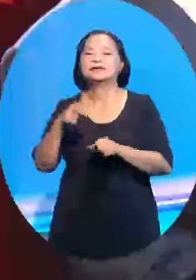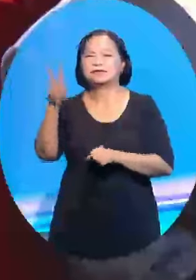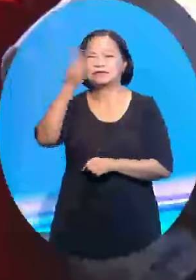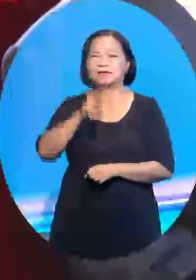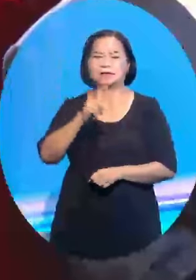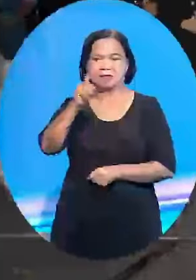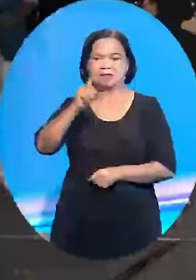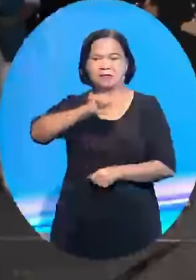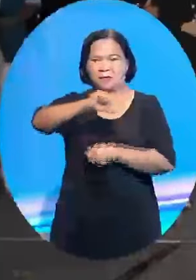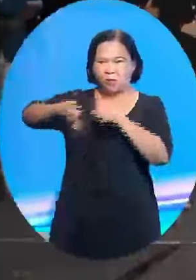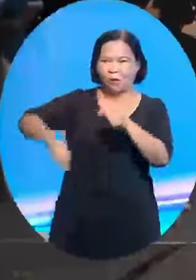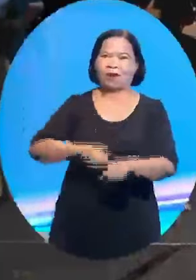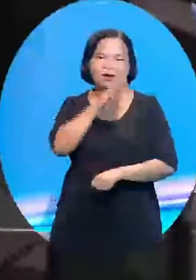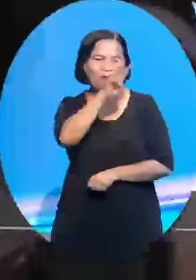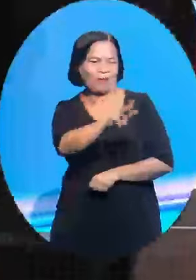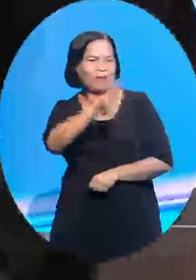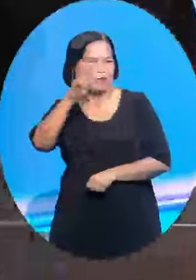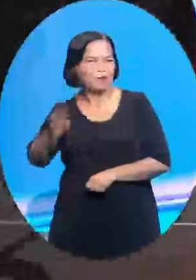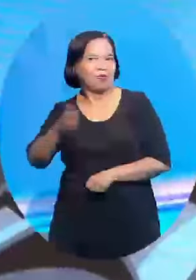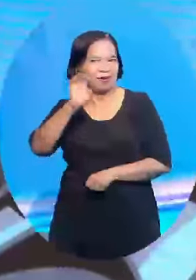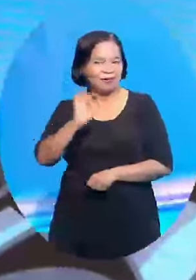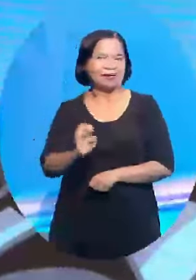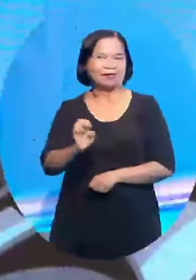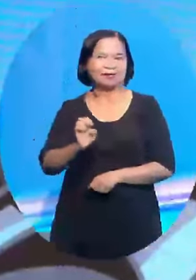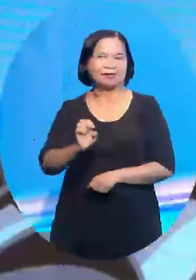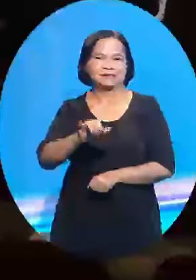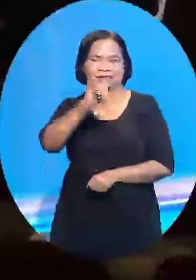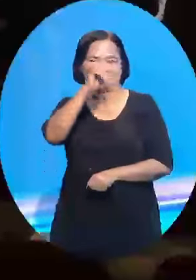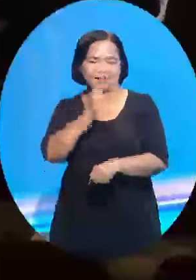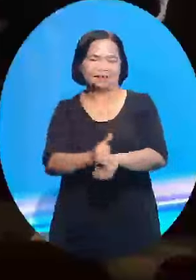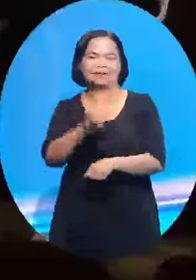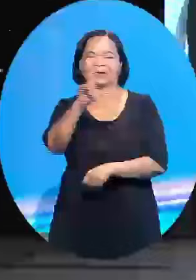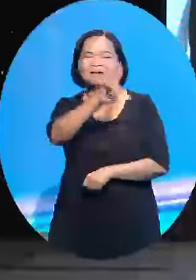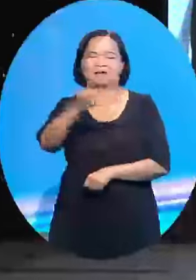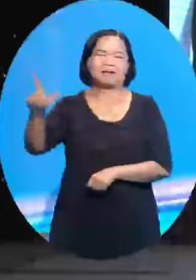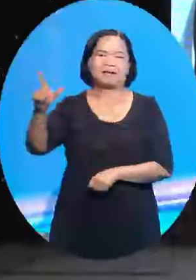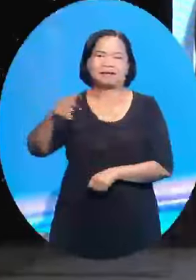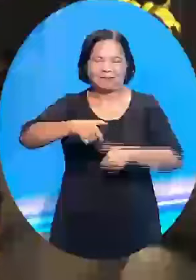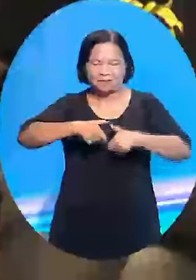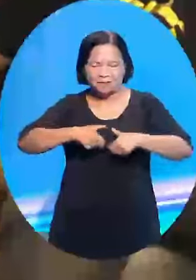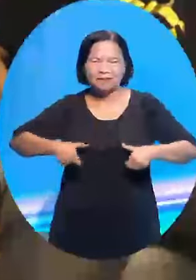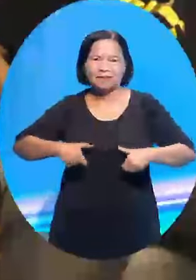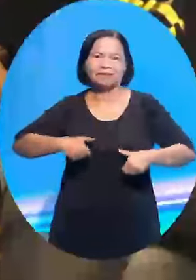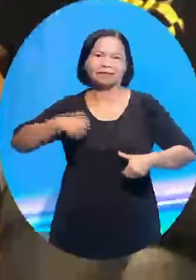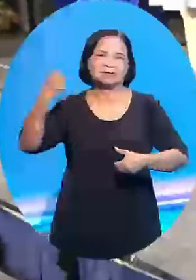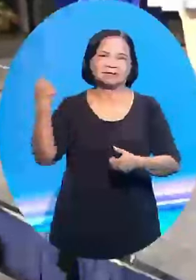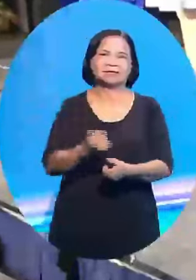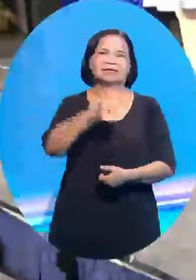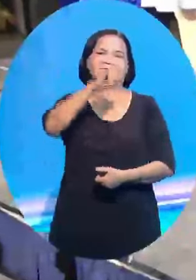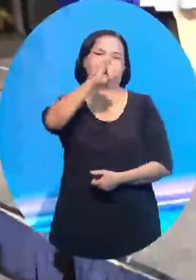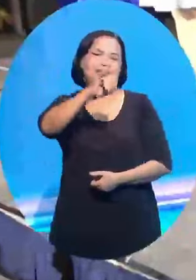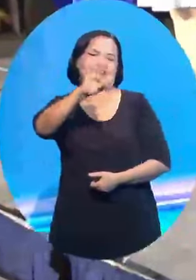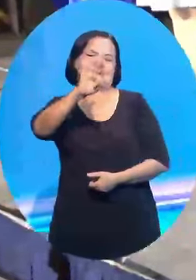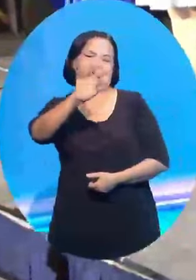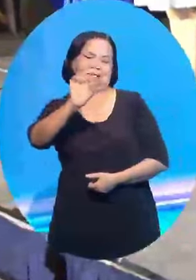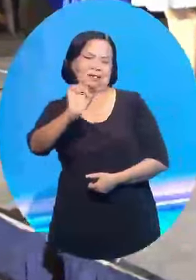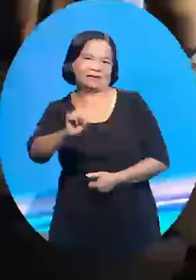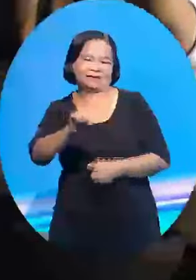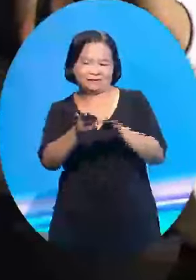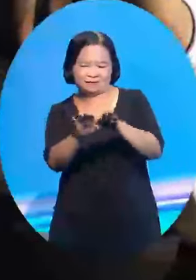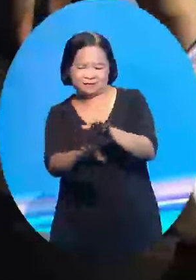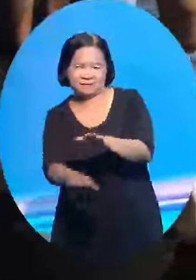hoạt động, WeWin Education đào tạo hơn 6.700 học viên đạt chứng nhận cao tại kỳ thi Cambridge IELTS, góp phần tạo nên thế hệ